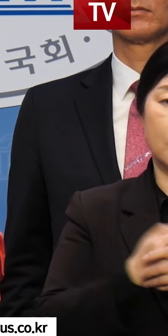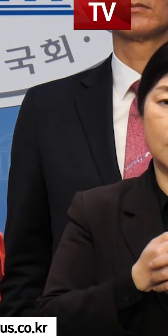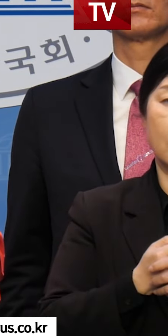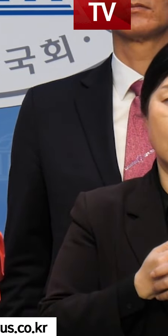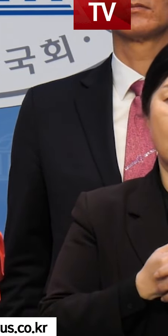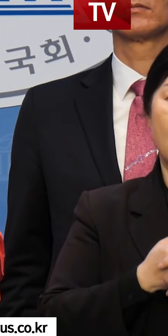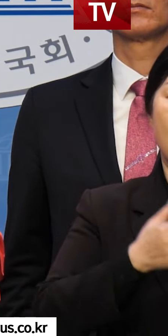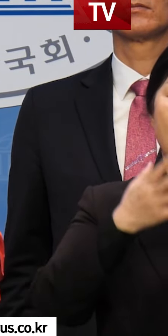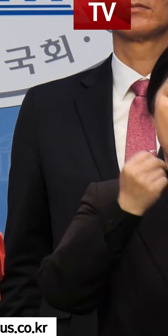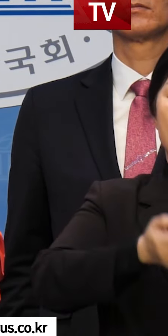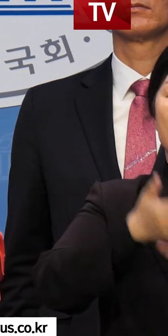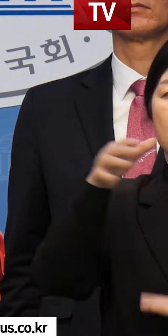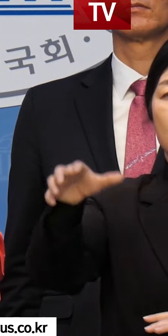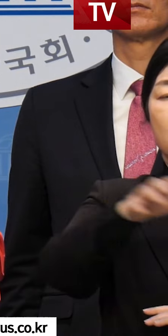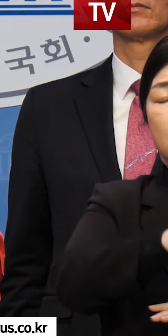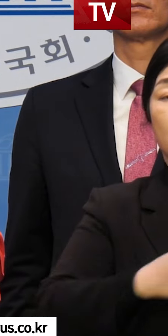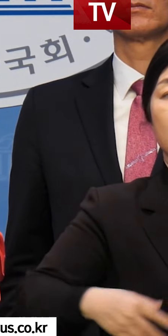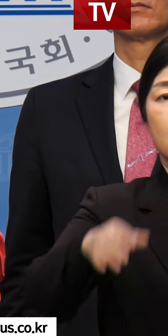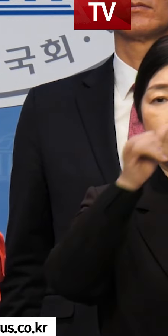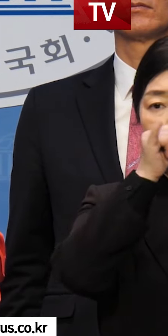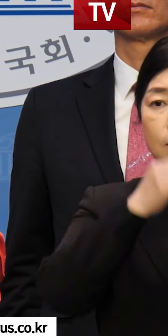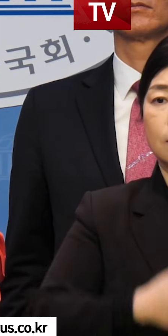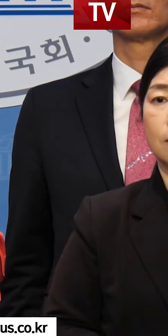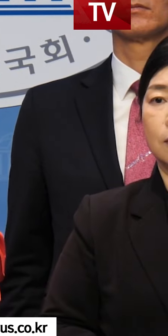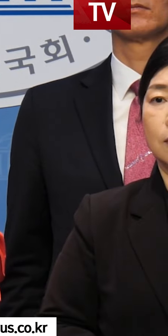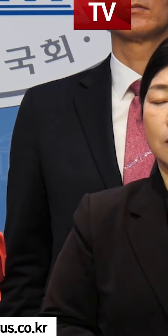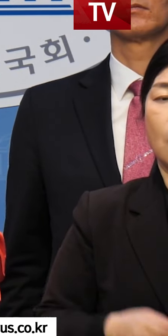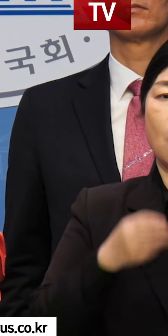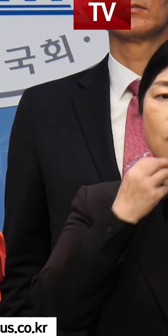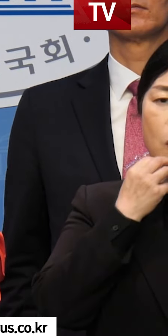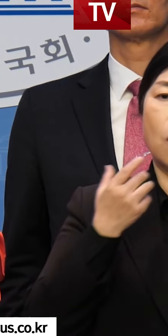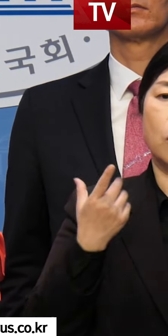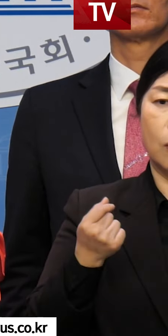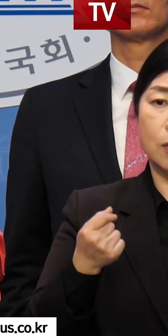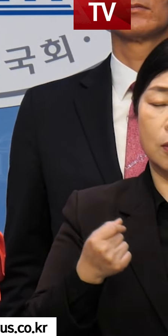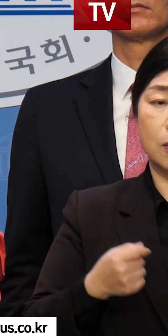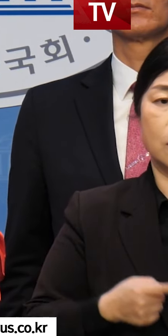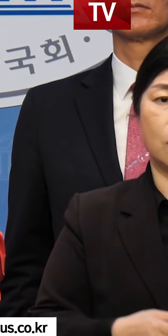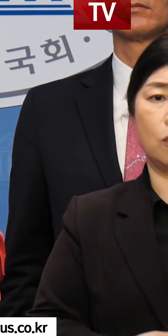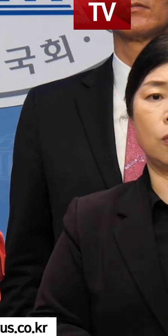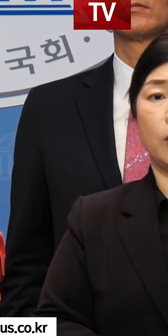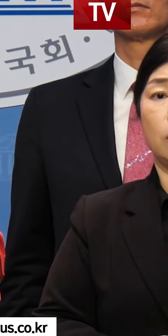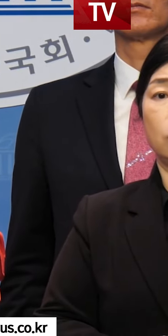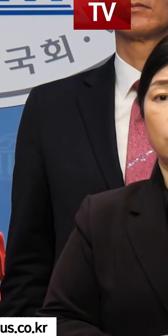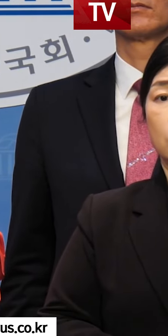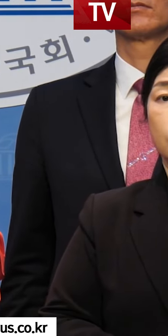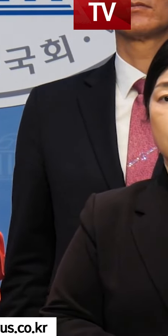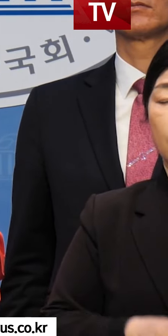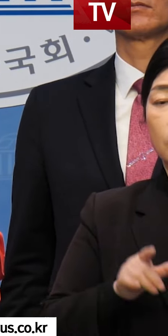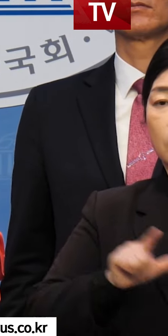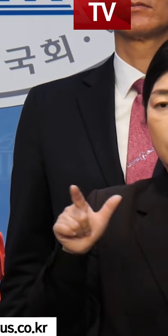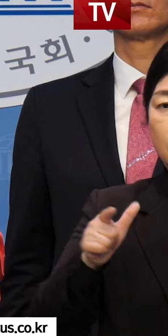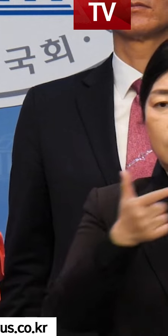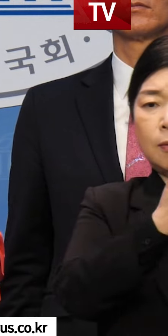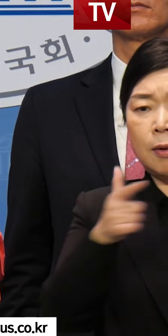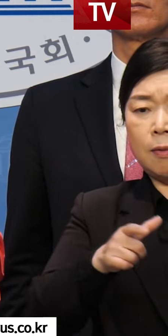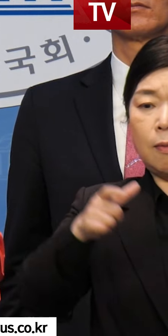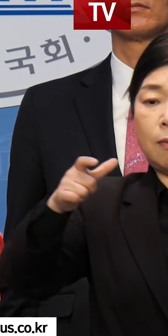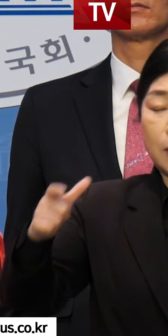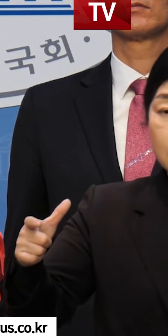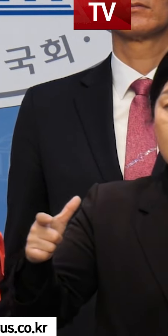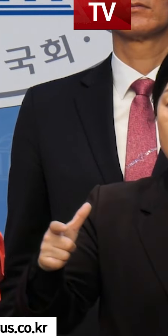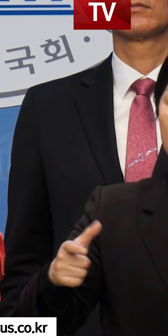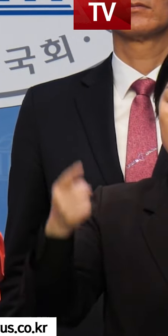많은 도시에서 벌어지는 현상으로 서울도 1963년 대대적으로 확장되어